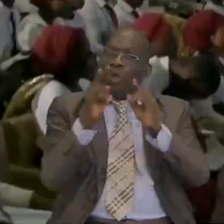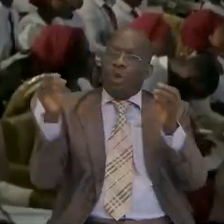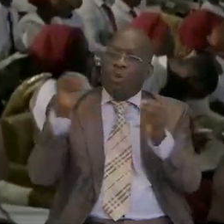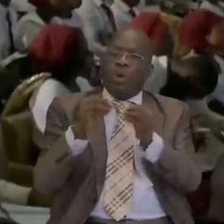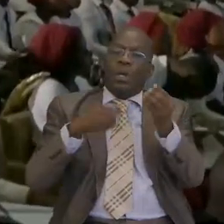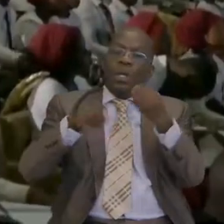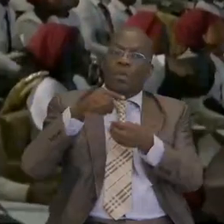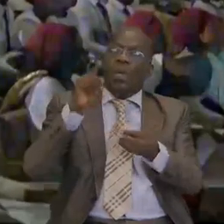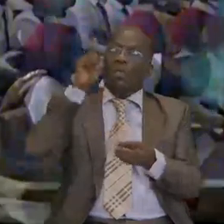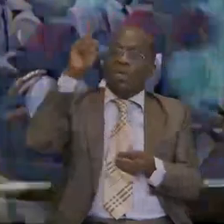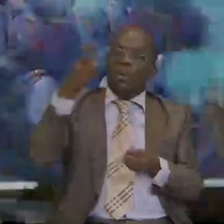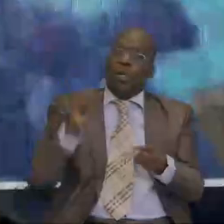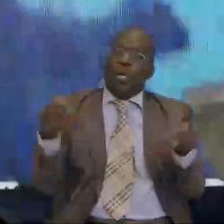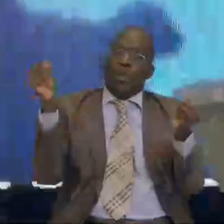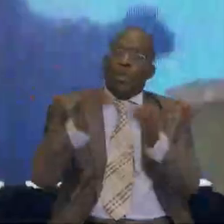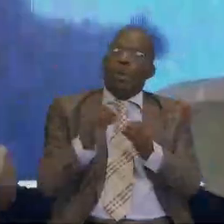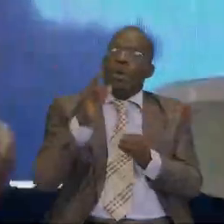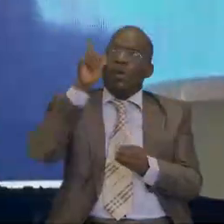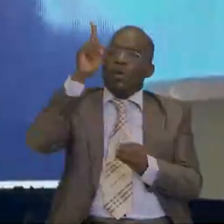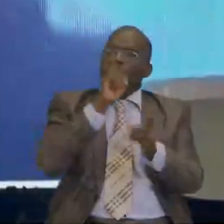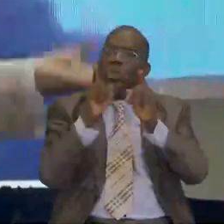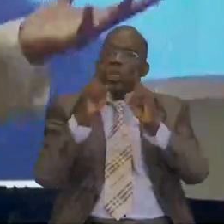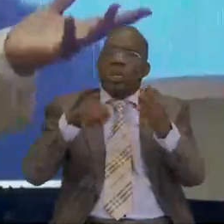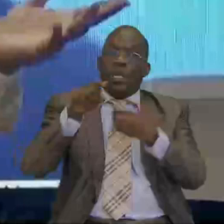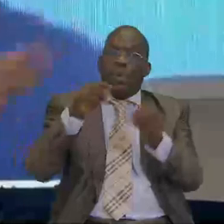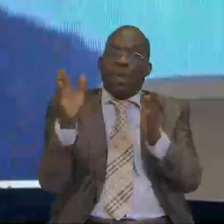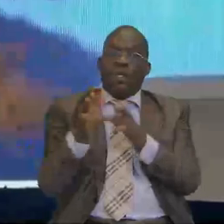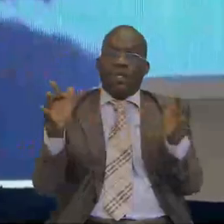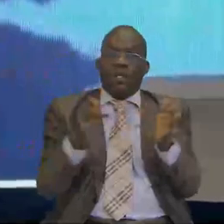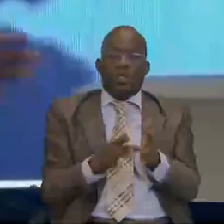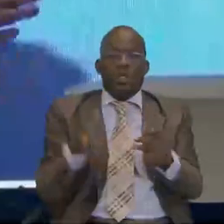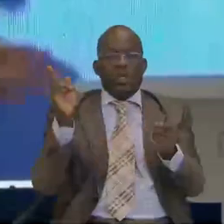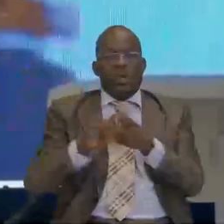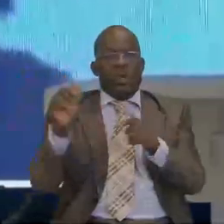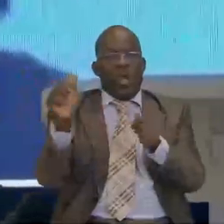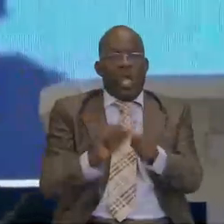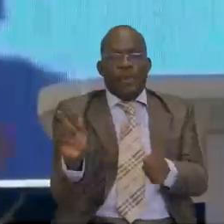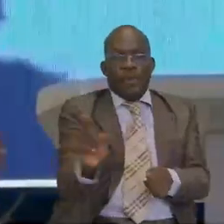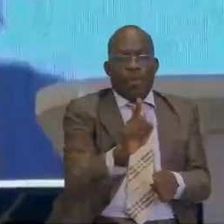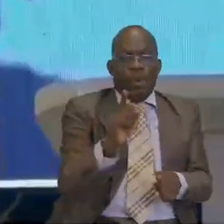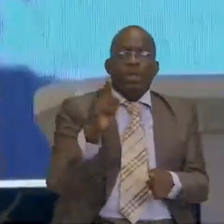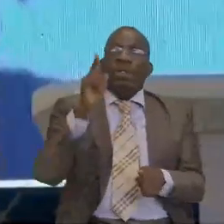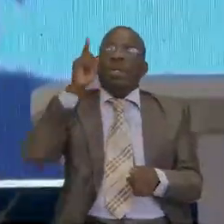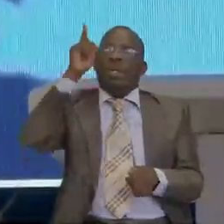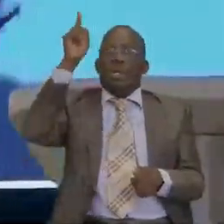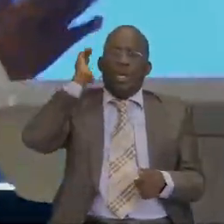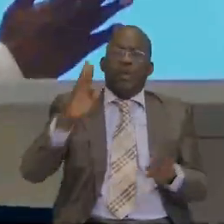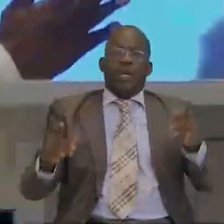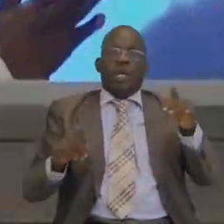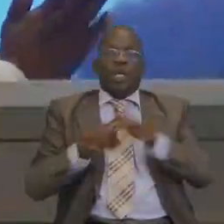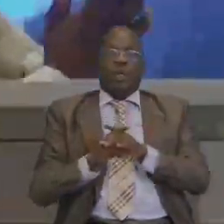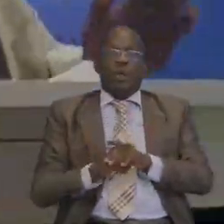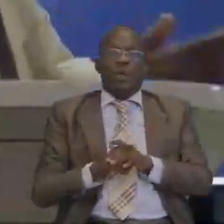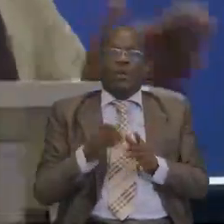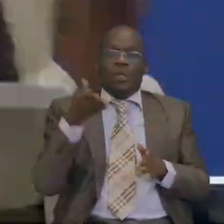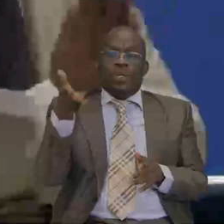lui. Plus tu parles de Jésus à chacun, à tout le monde, il va se